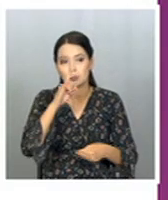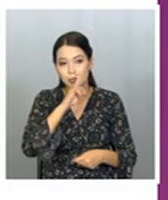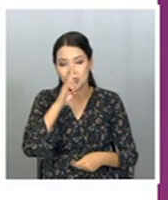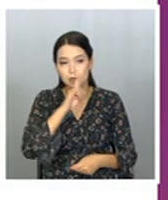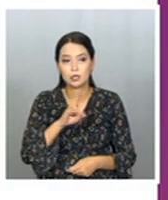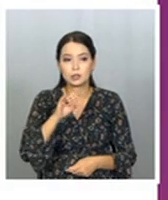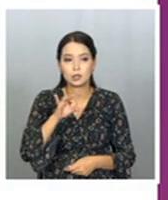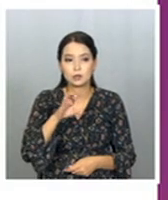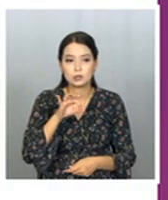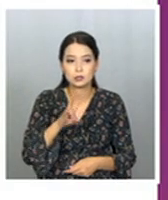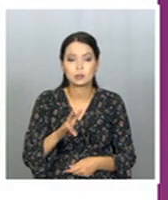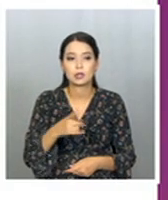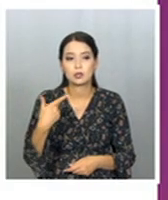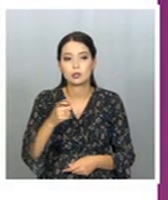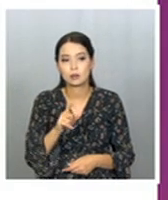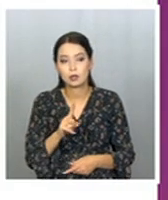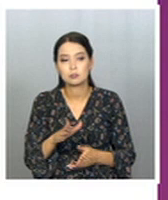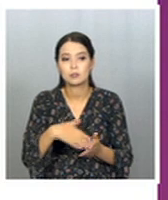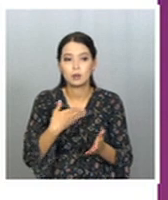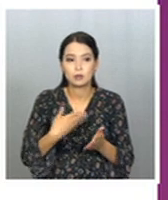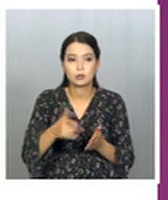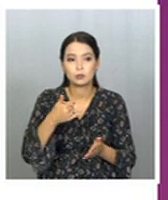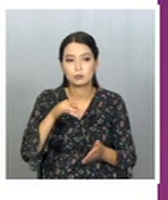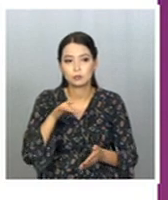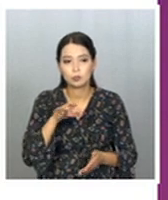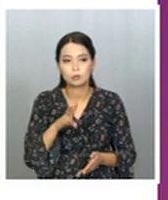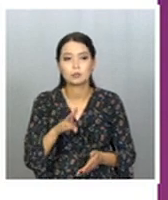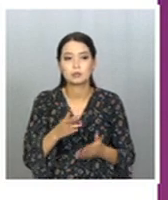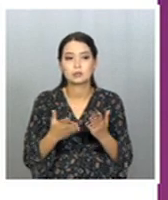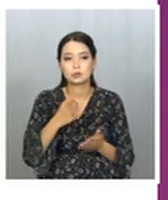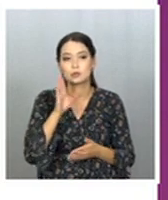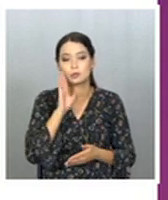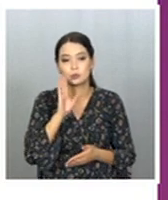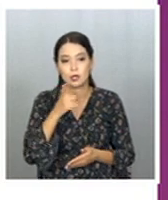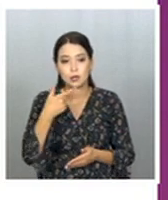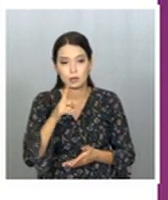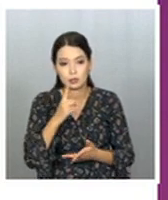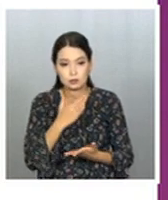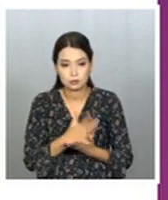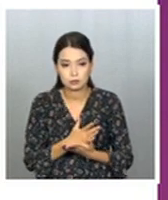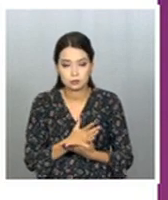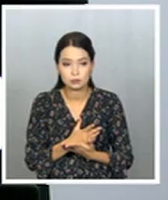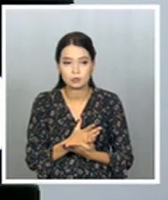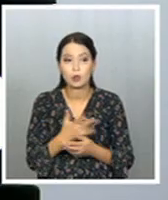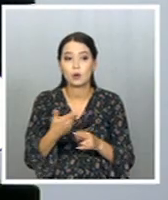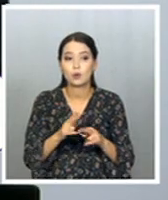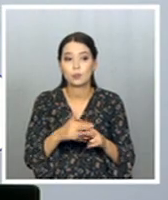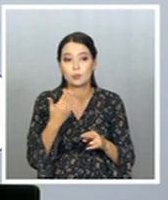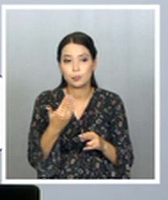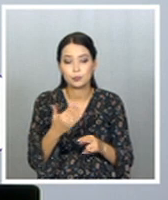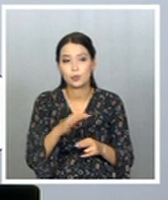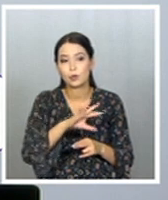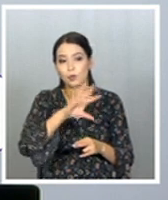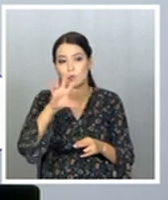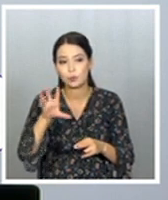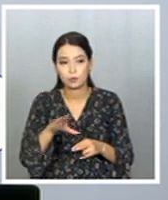керосин, жанар жағармай, майлайтын гудрон және сұйытылған газ алынады. Осыдан алынған